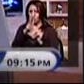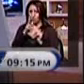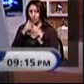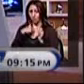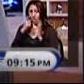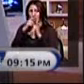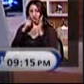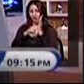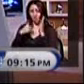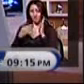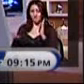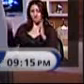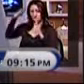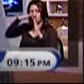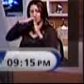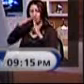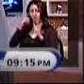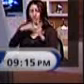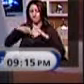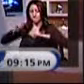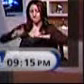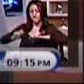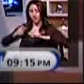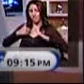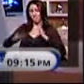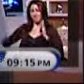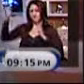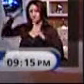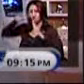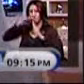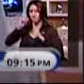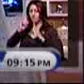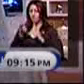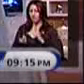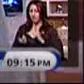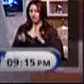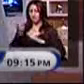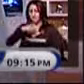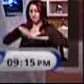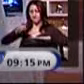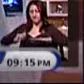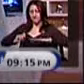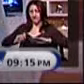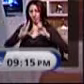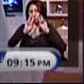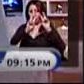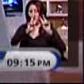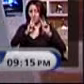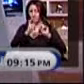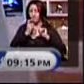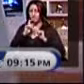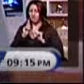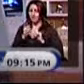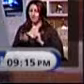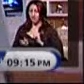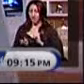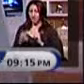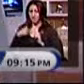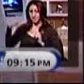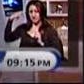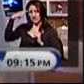وفوق الدستور وفوق المحكمه الدستوريه والقضايا اللي منظوره ضدي تتوقف، واللي بيقول عليه